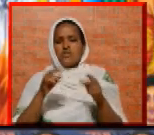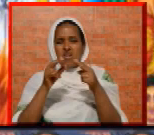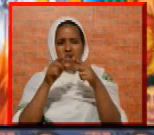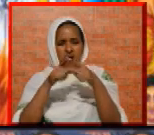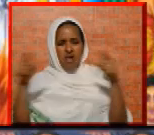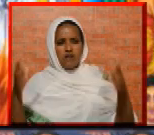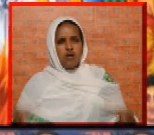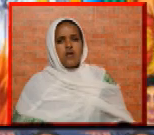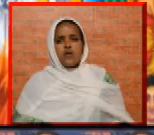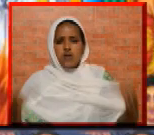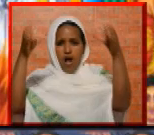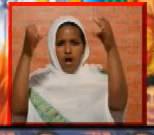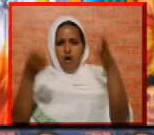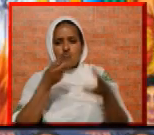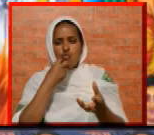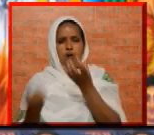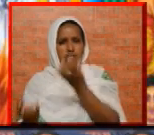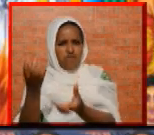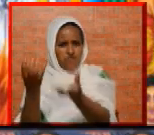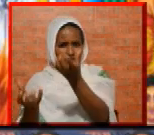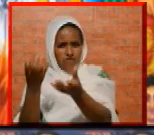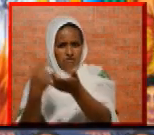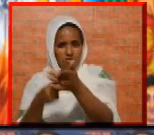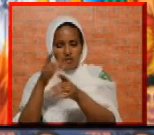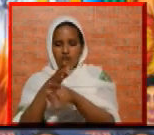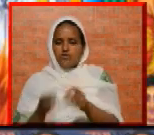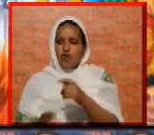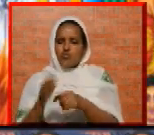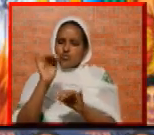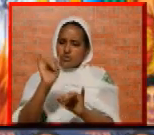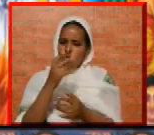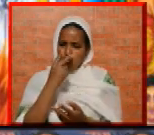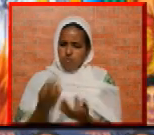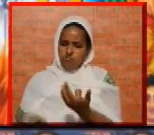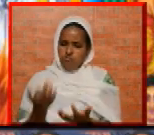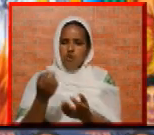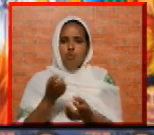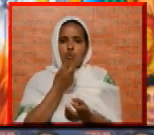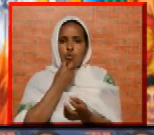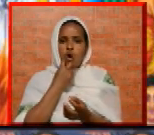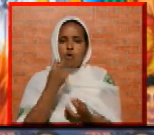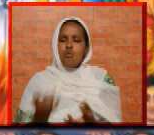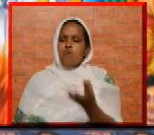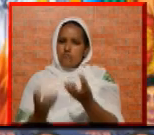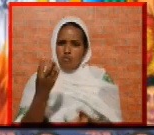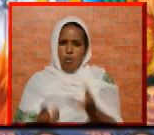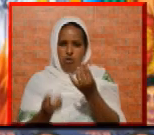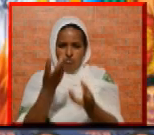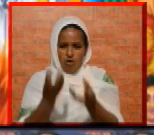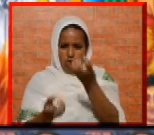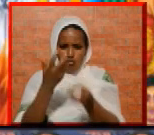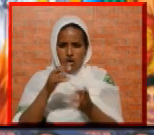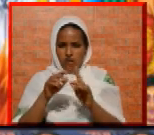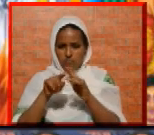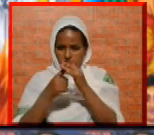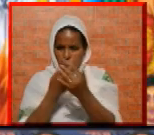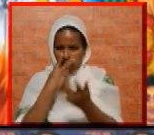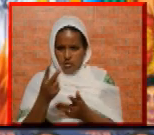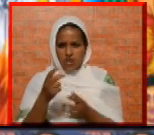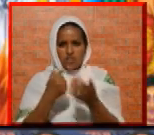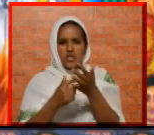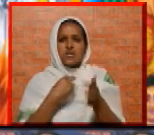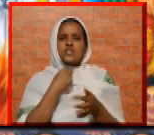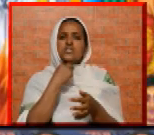የሚችል ትልቅ ጋን ተጥዶ እሳቱ በኃይለኛ ሁኔታ እየነደደ ውሃው መፍለቅለቅ ጀመረ